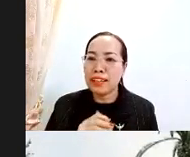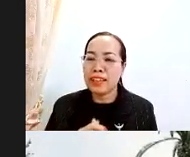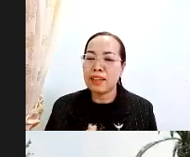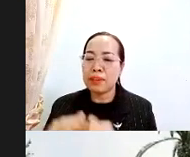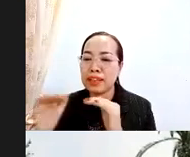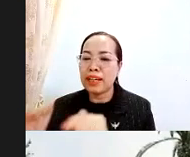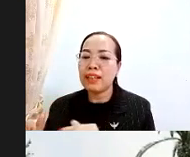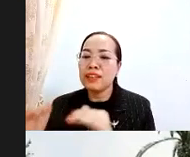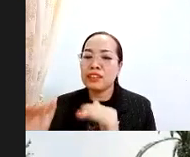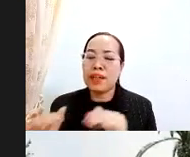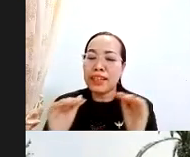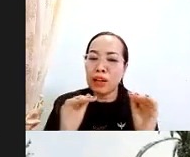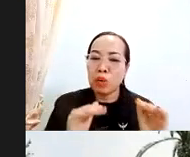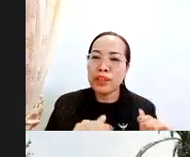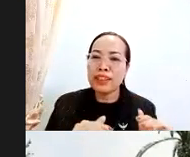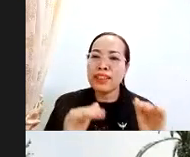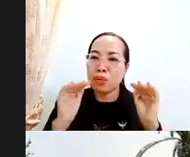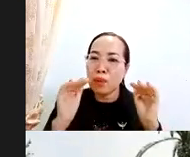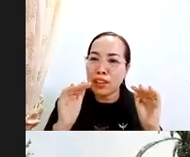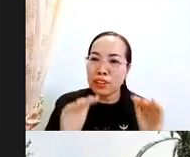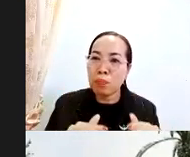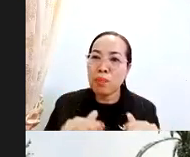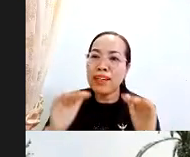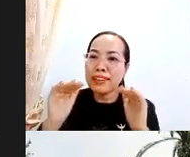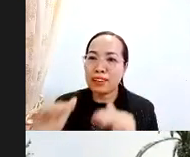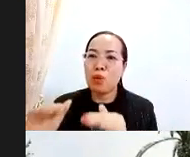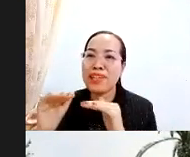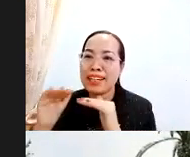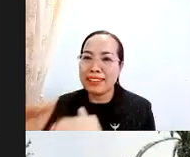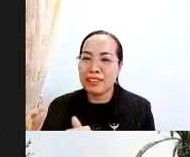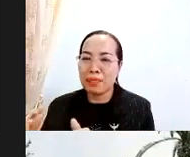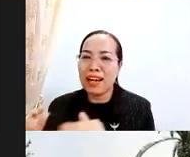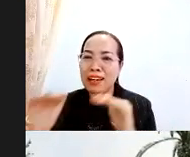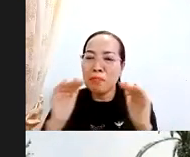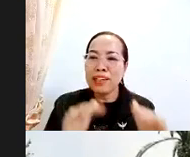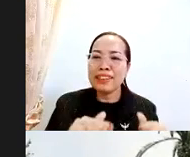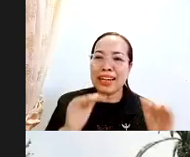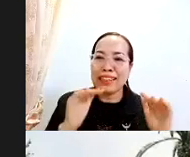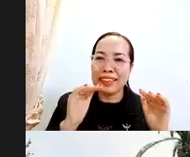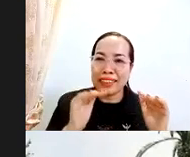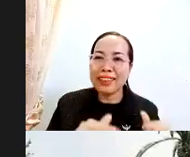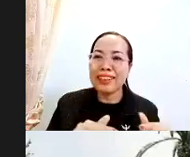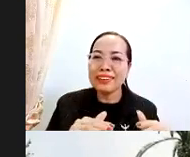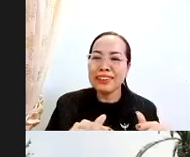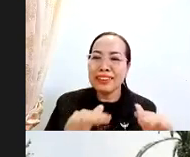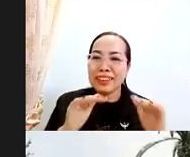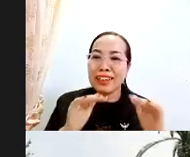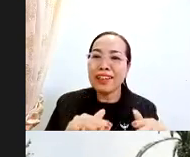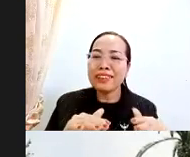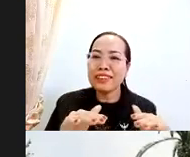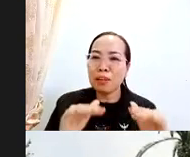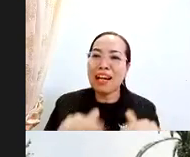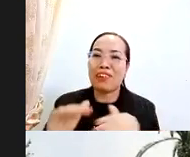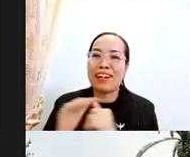covid ca đây con tay sầm mai ca covid ní đây thôi nhom mơ là tô mi căn đã chứ ba mơ căn ta khơi